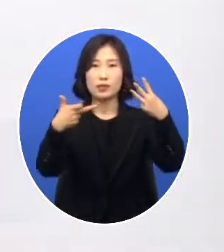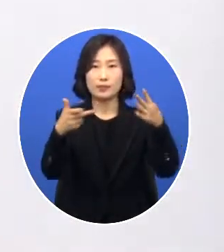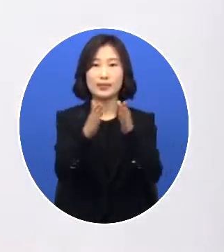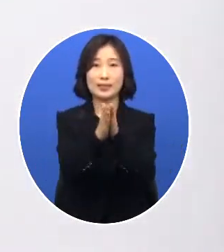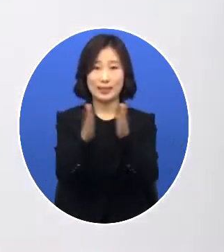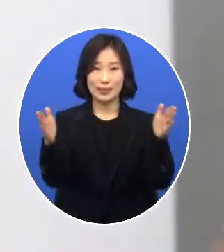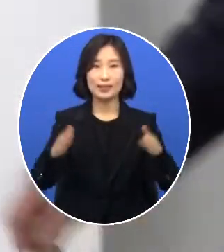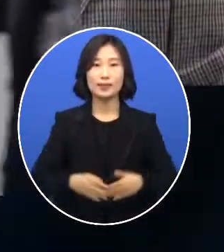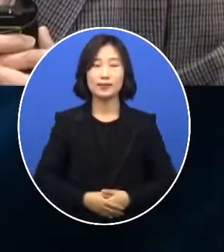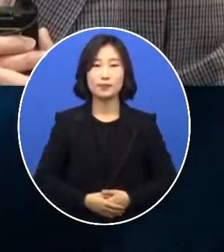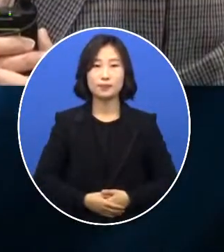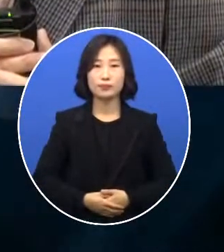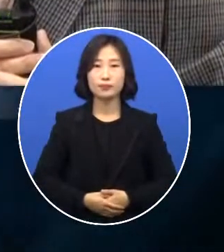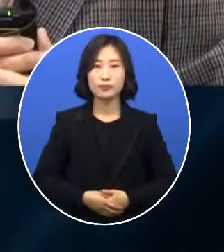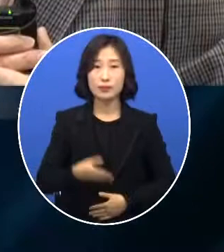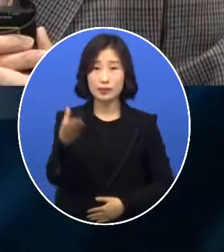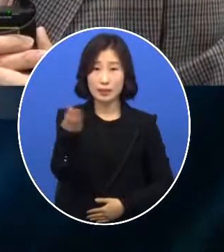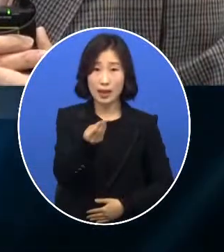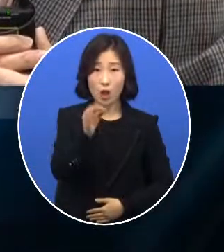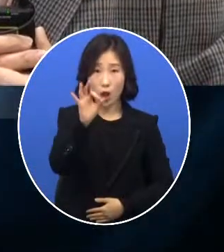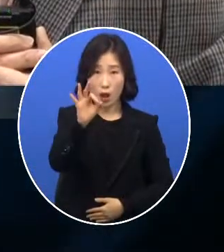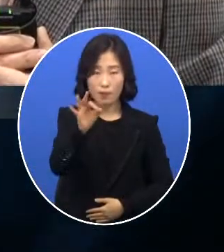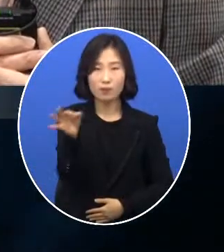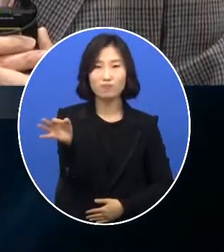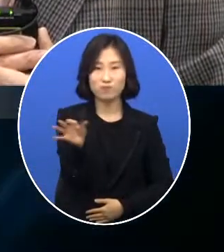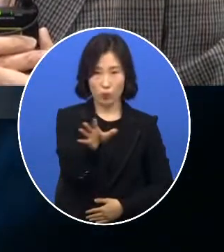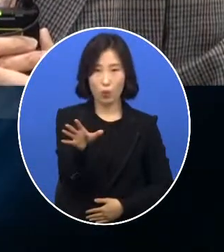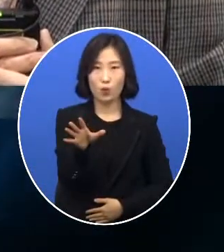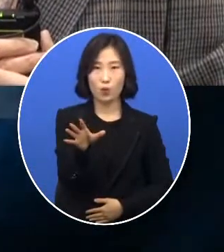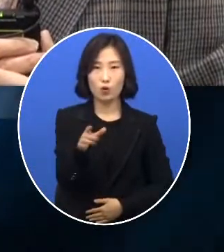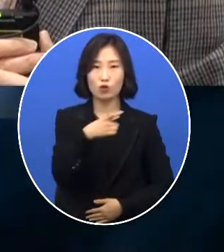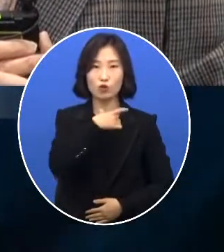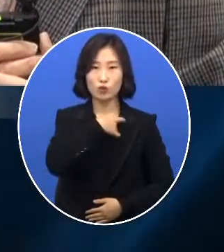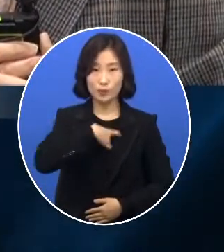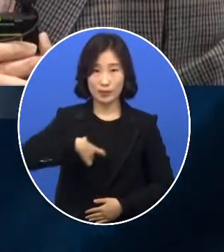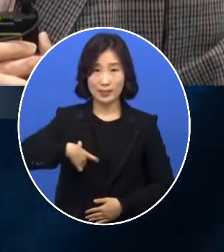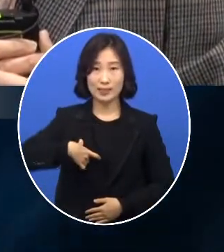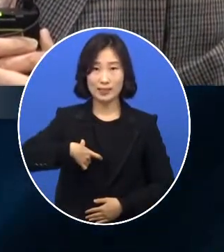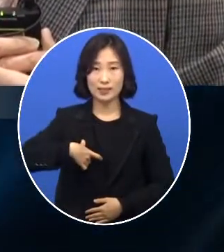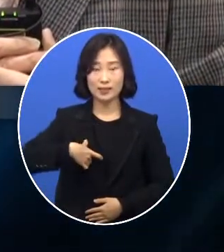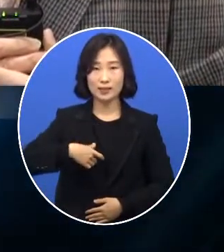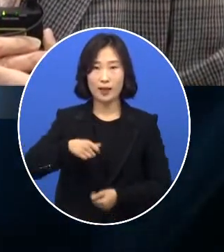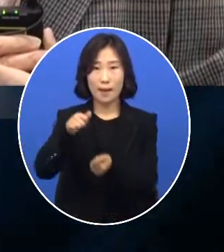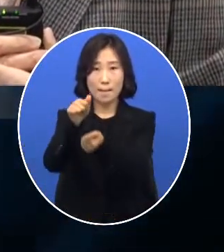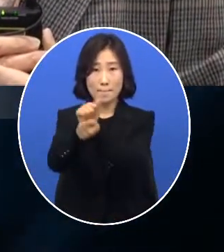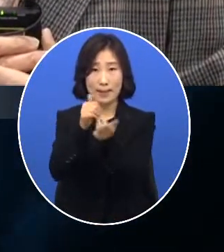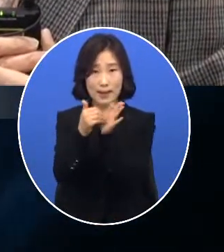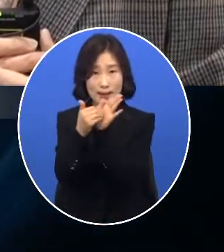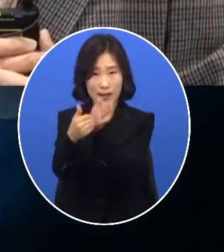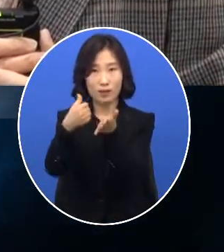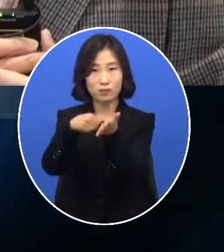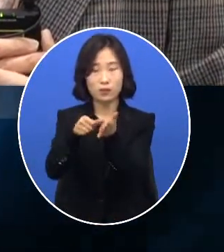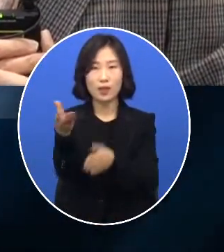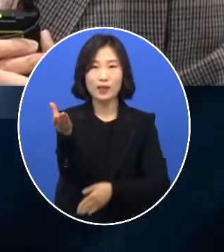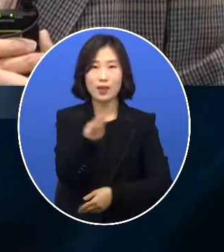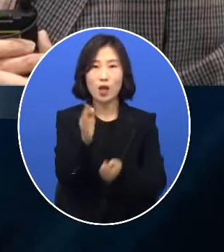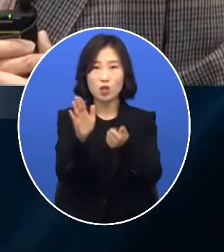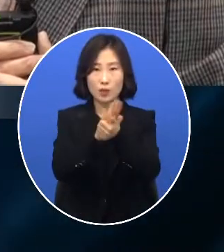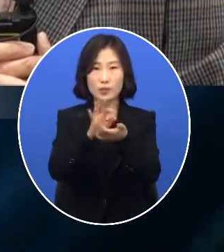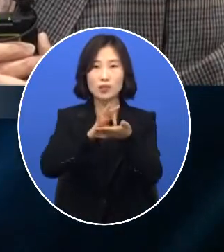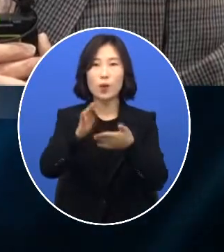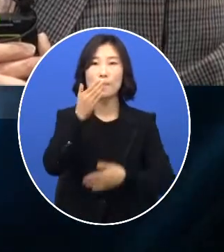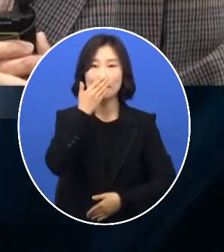시작했습니다. 별도의 대여 비용 없이 동주민센터에서 틈새 방역 장비 대여